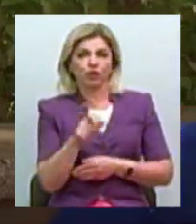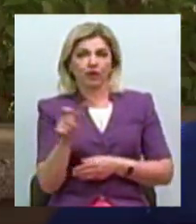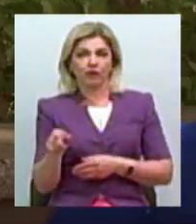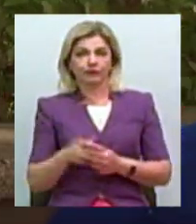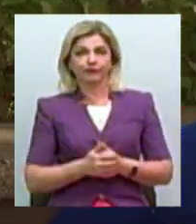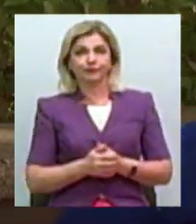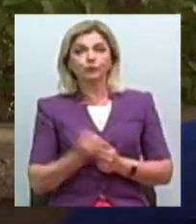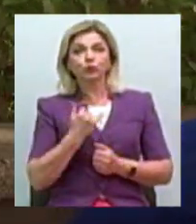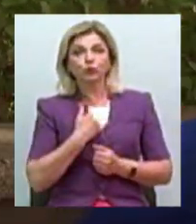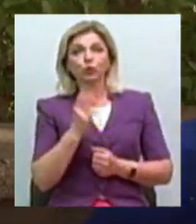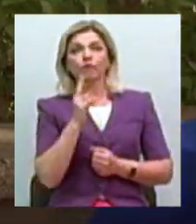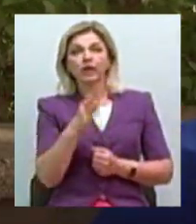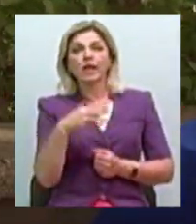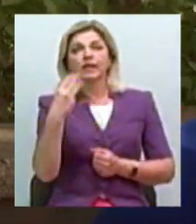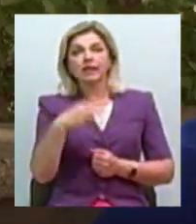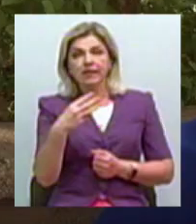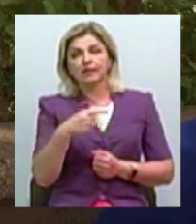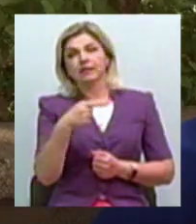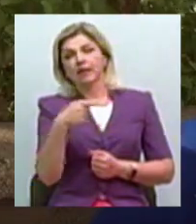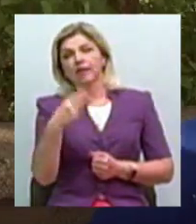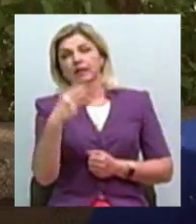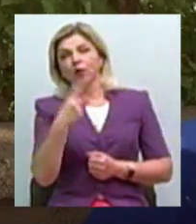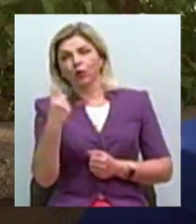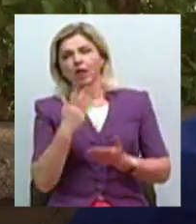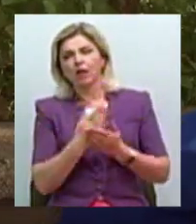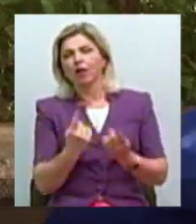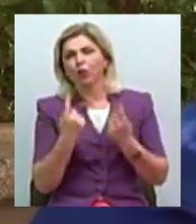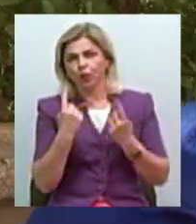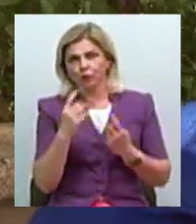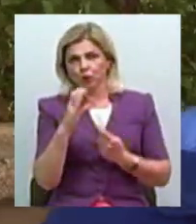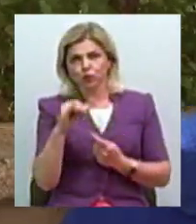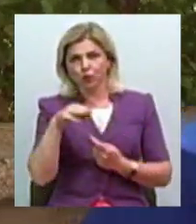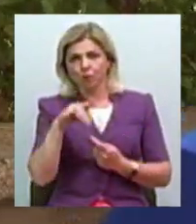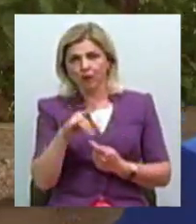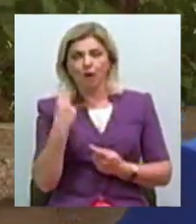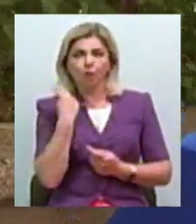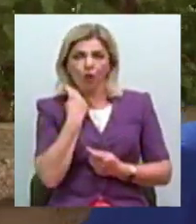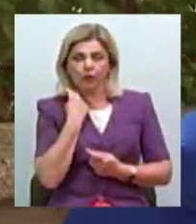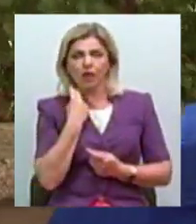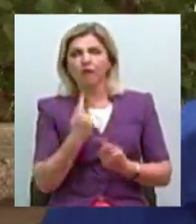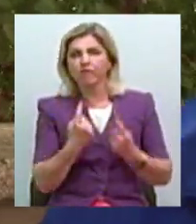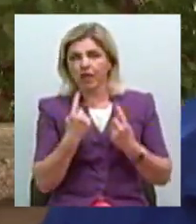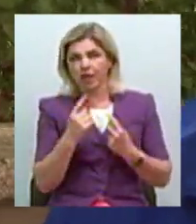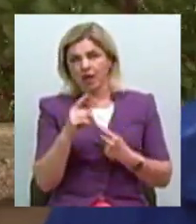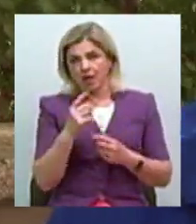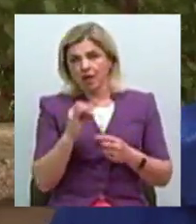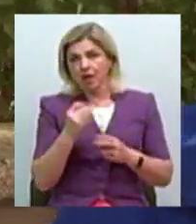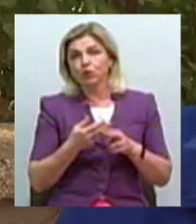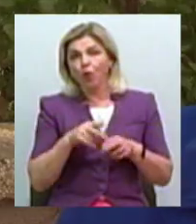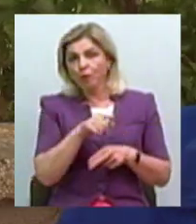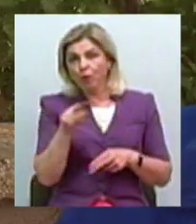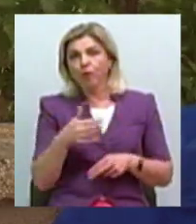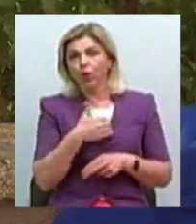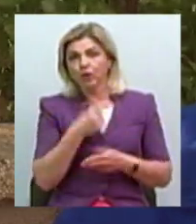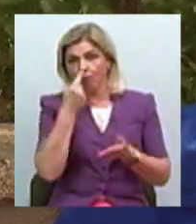У нас квартири 30-31 мають дуже істотні суми боргу, великі, за газ цієї компанії. Тому вони хотіли